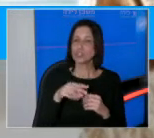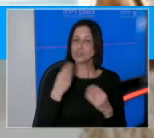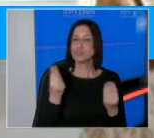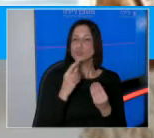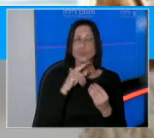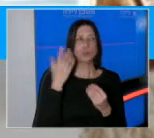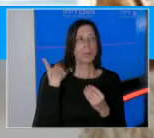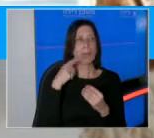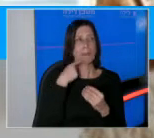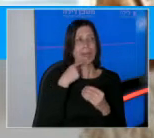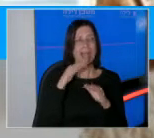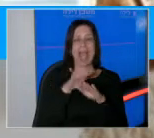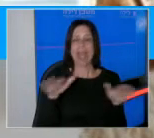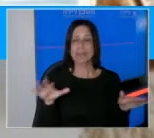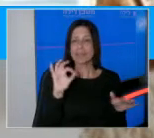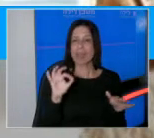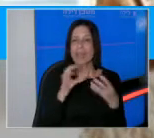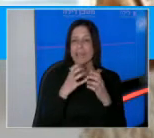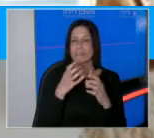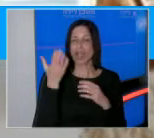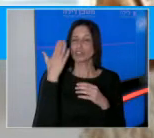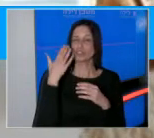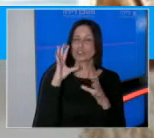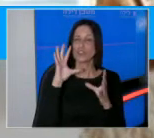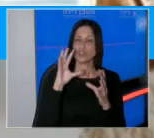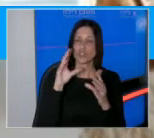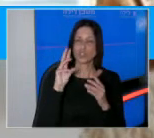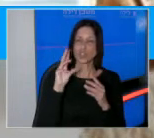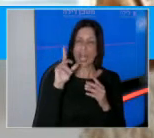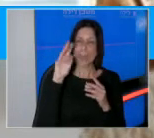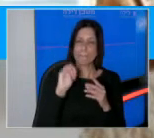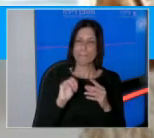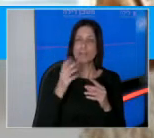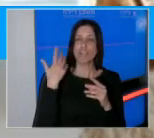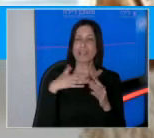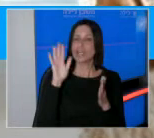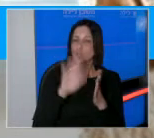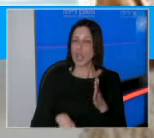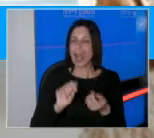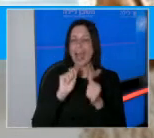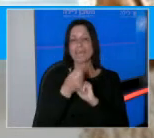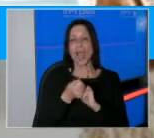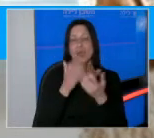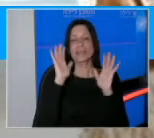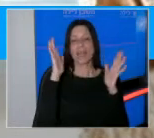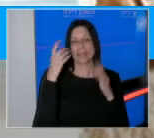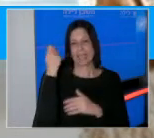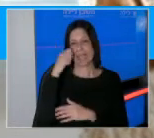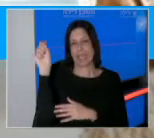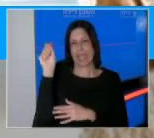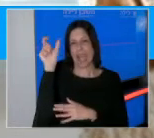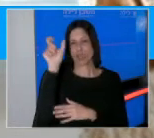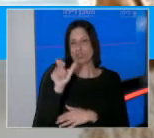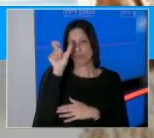אמר שהאדמה שם בכפר שלם, שפעם הייתה מאוד זולה, דרום תל אביב, שכונת עוני, הפכה להיות יותר מדי יקרה